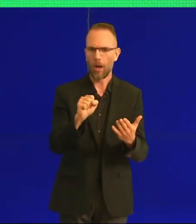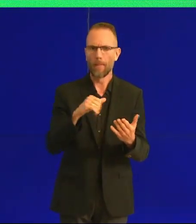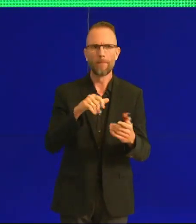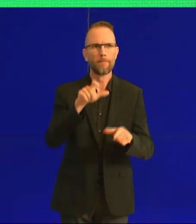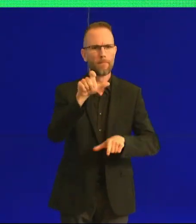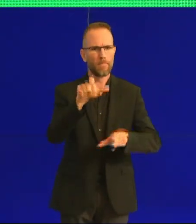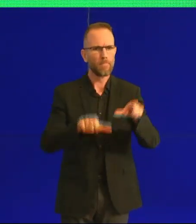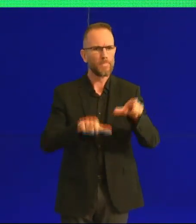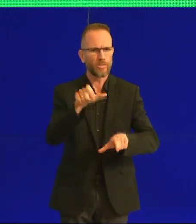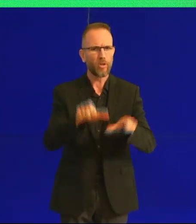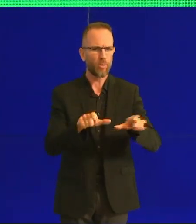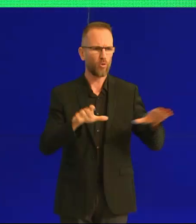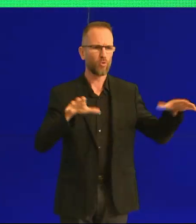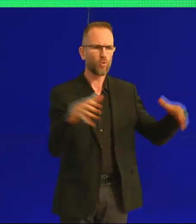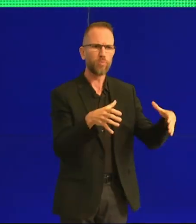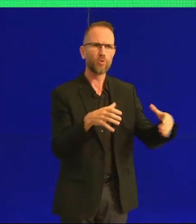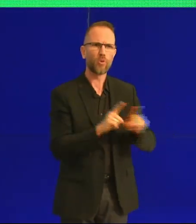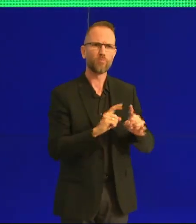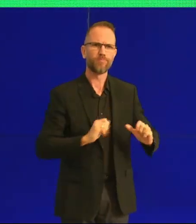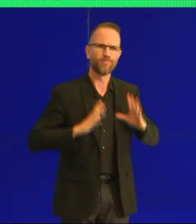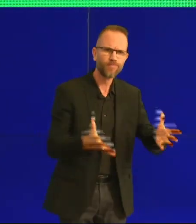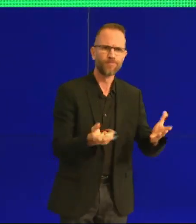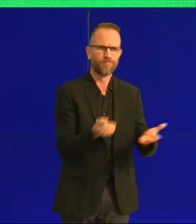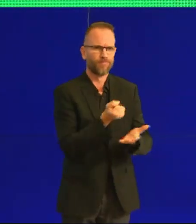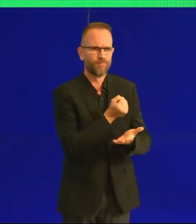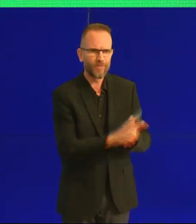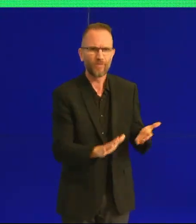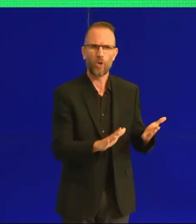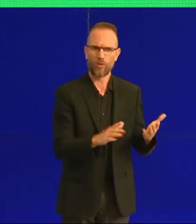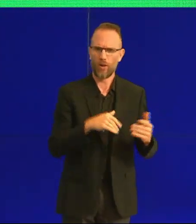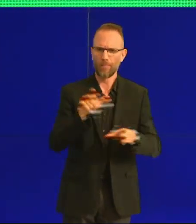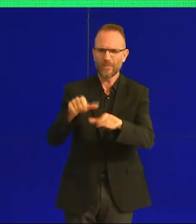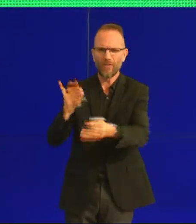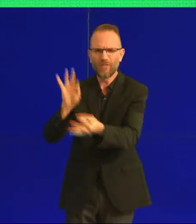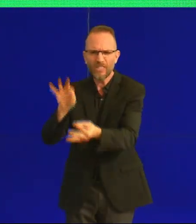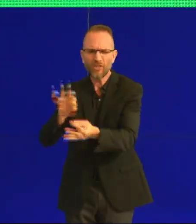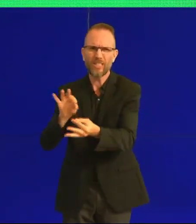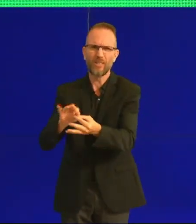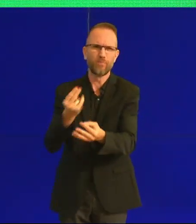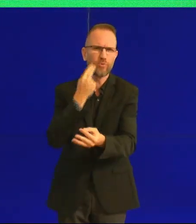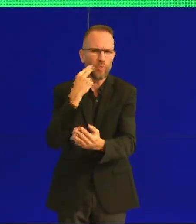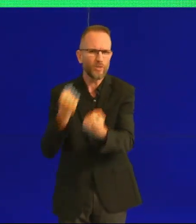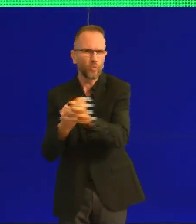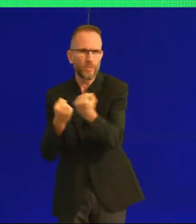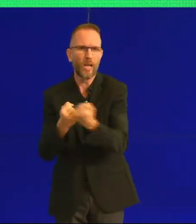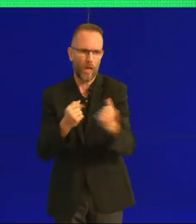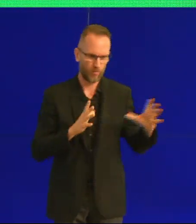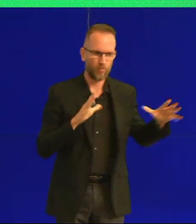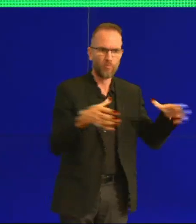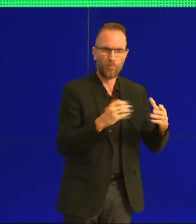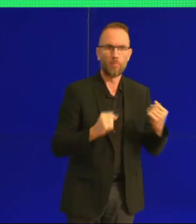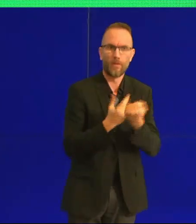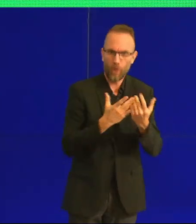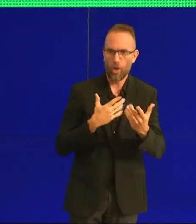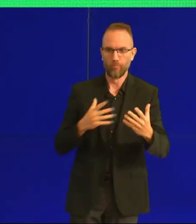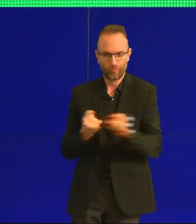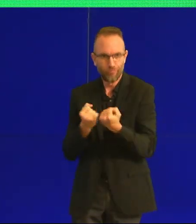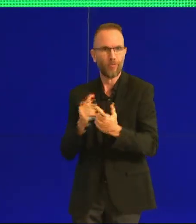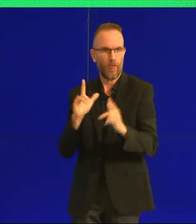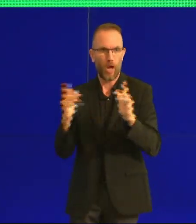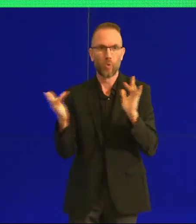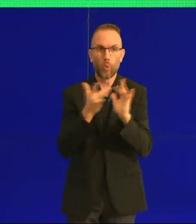des milliers de personnes de toutes générations confondues s'engagent chaque jour pour aider les autres par exemple en faisant des courses ou